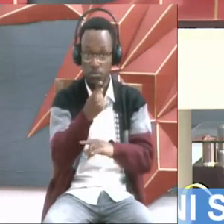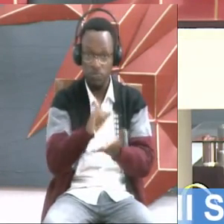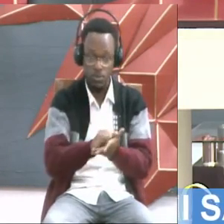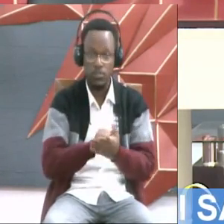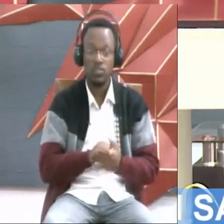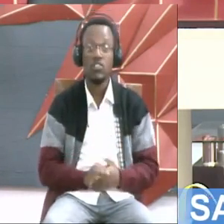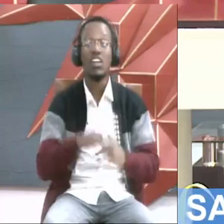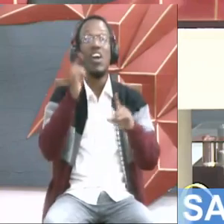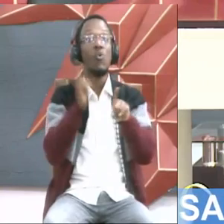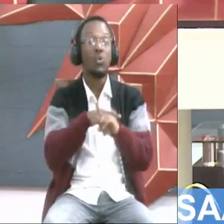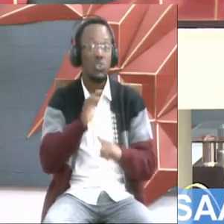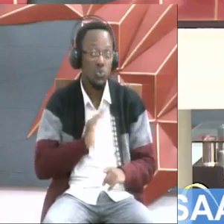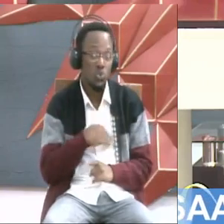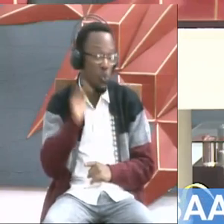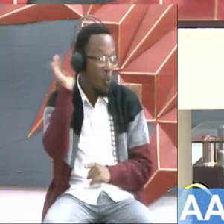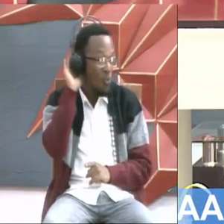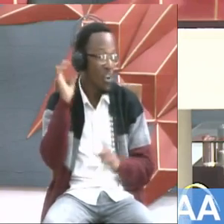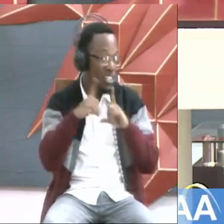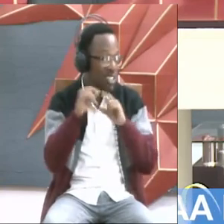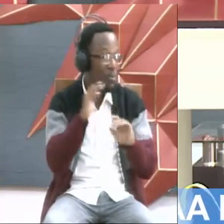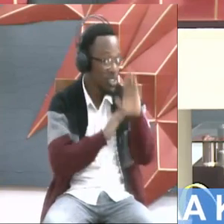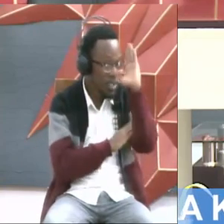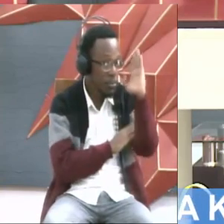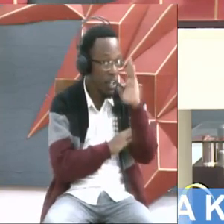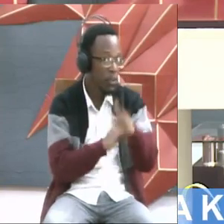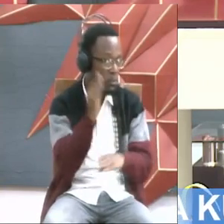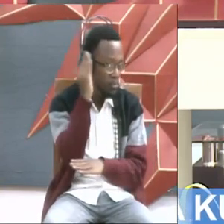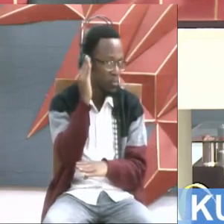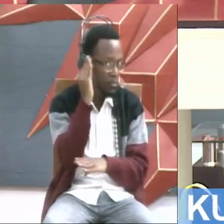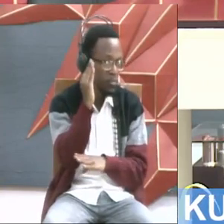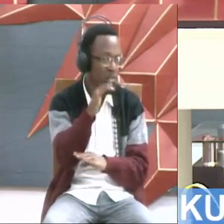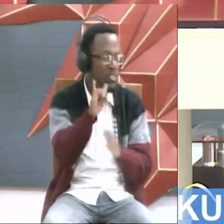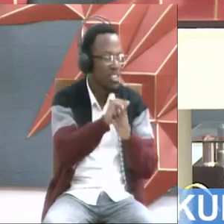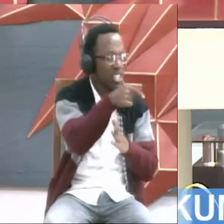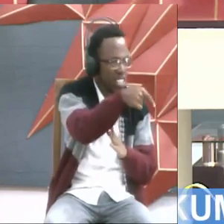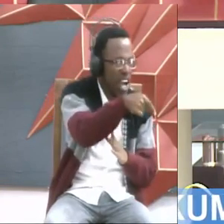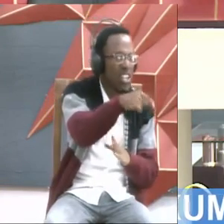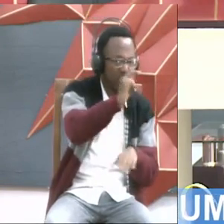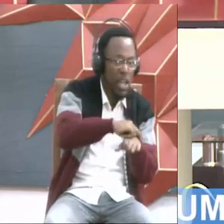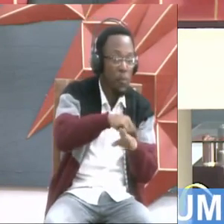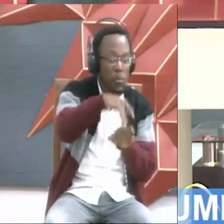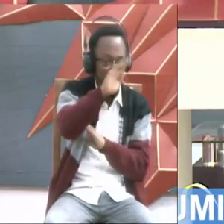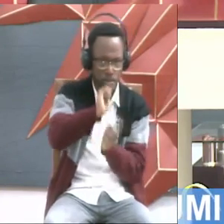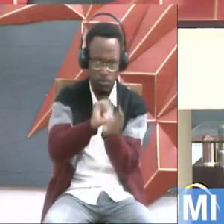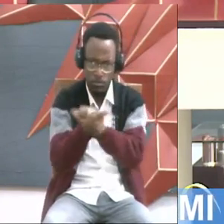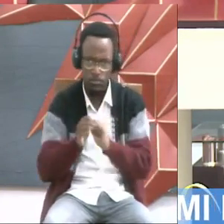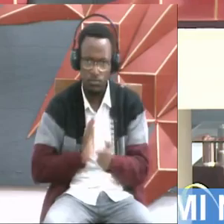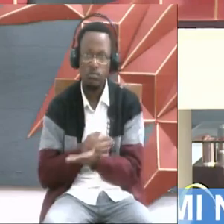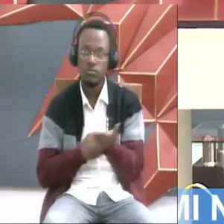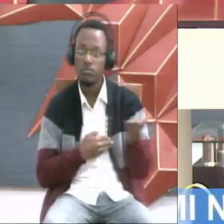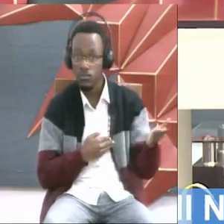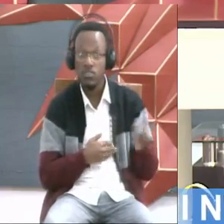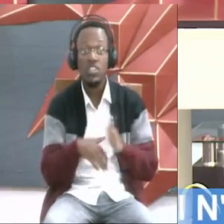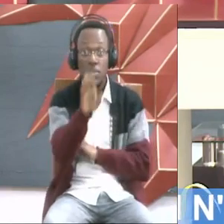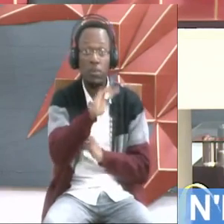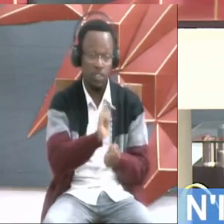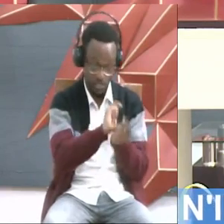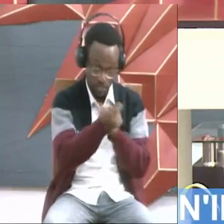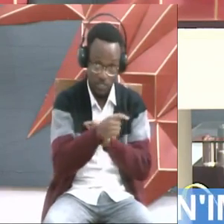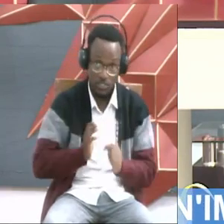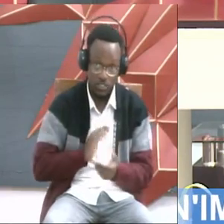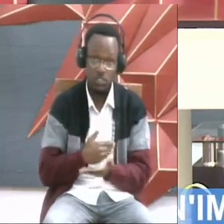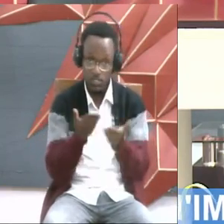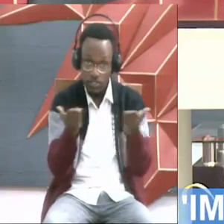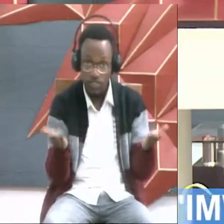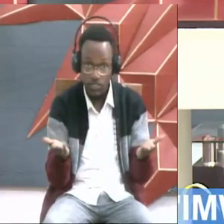iyo turi ko turumviriza ubutumwa bwiza c'est là où Dieu nous change, c'est là que Dieu nous change. Imani duhindura, c'est là